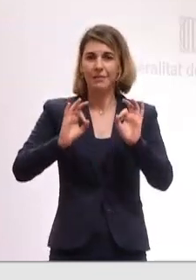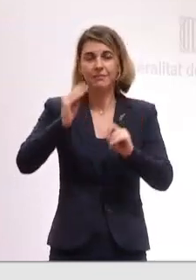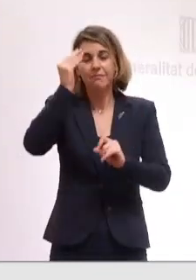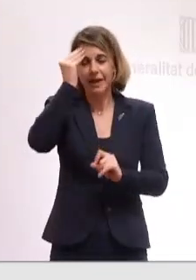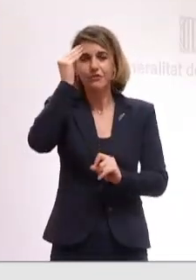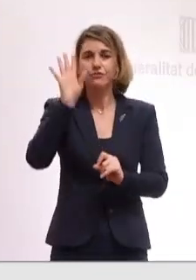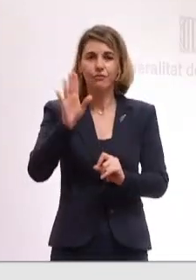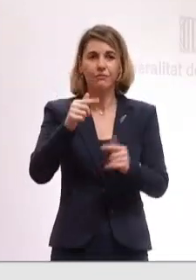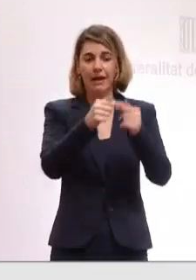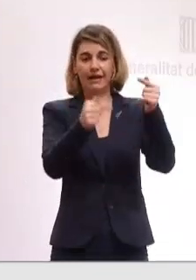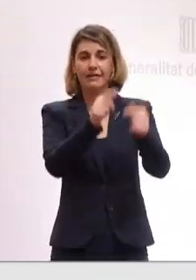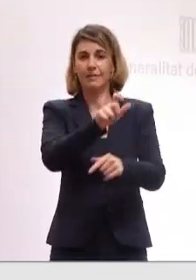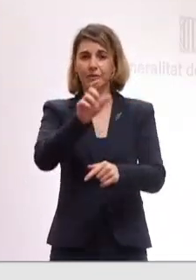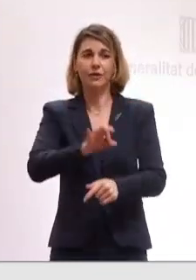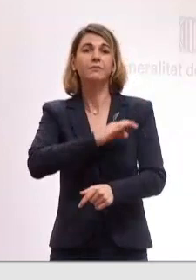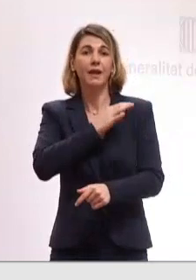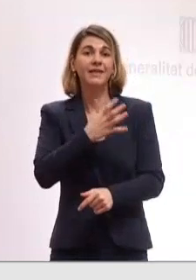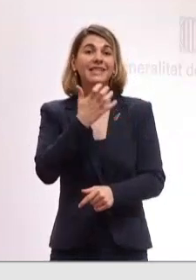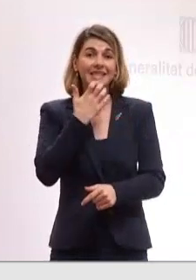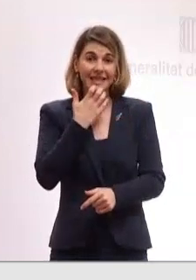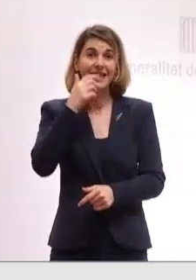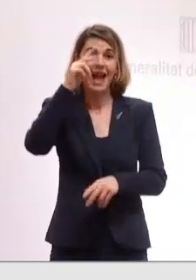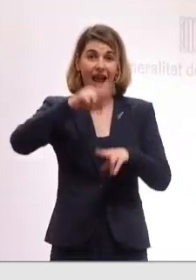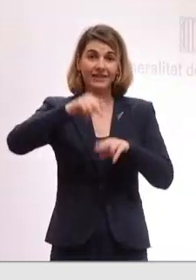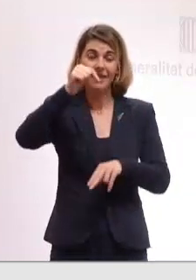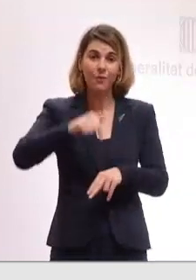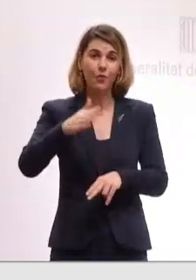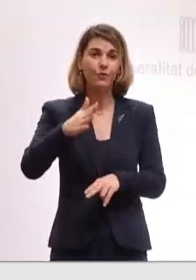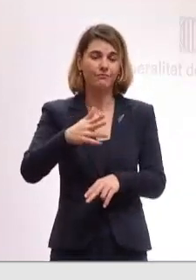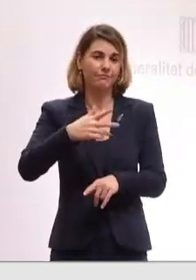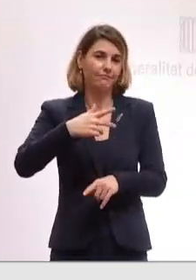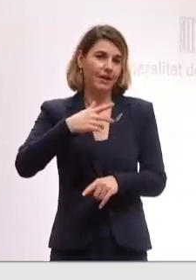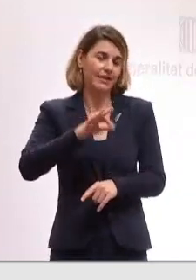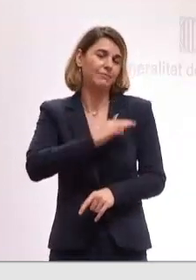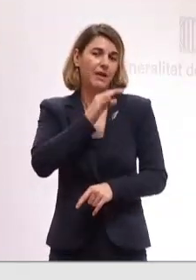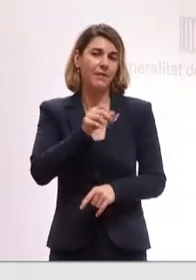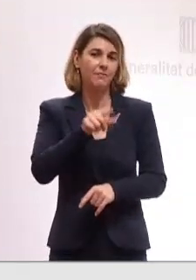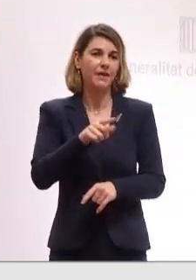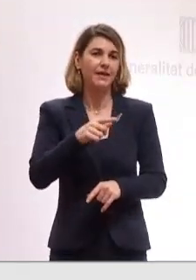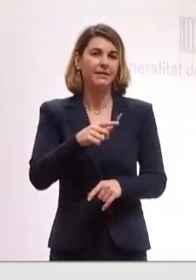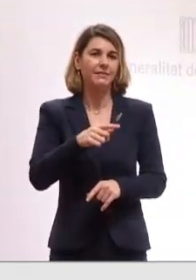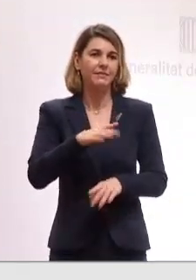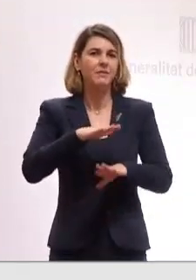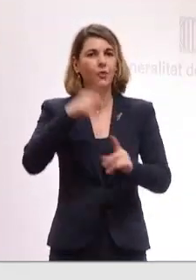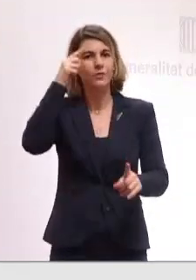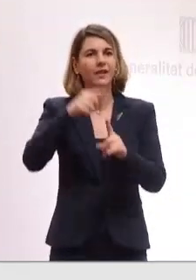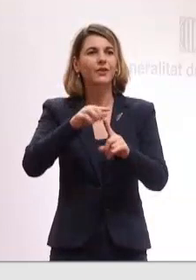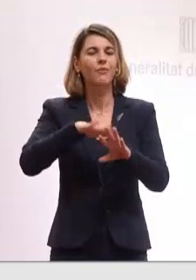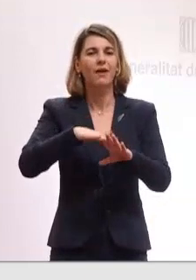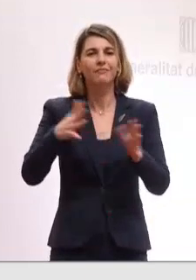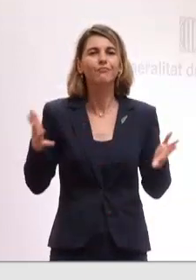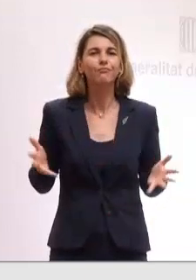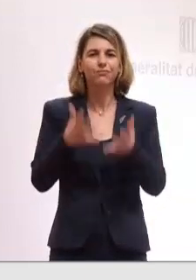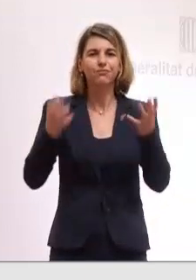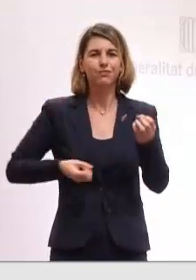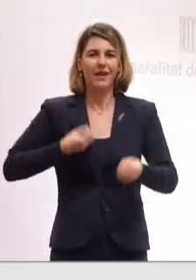suposo, la resta de guardonats, si l'acte d'avui i la distinció que rebem serveix d'estímul per continuar